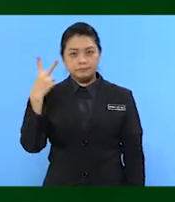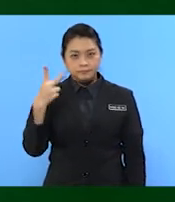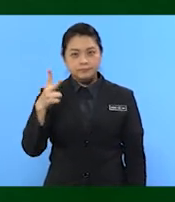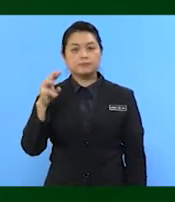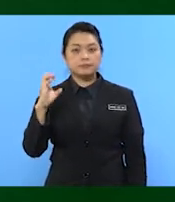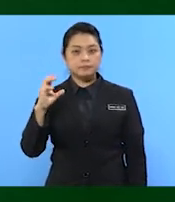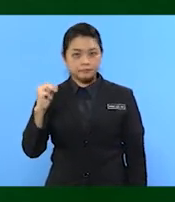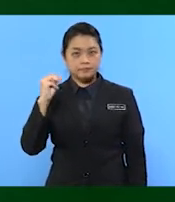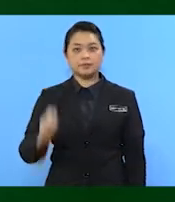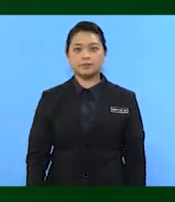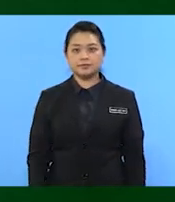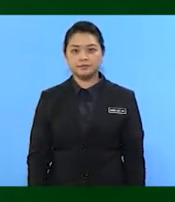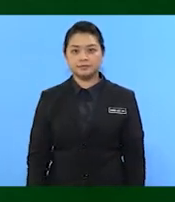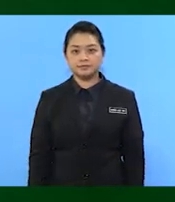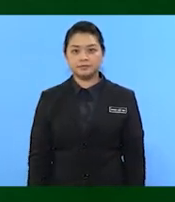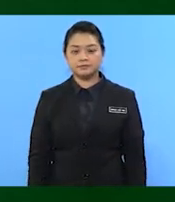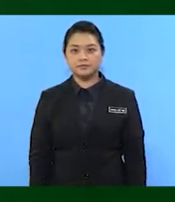12 cm.